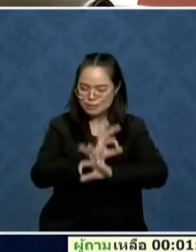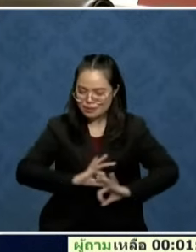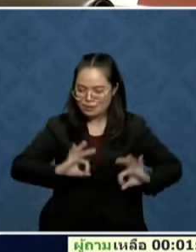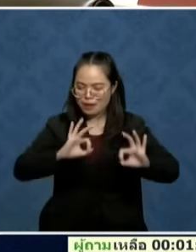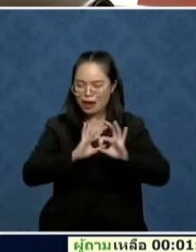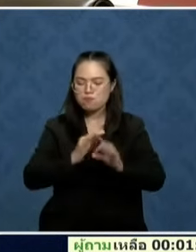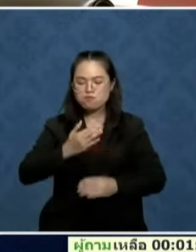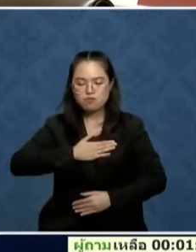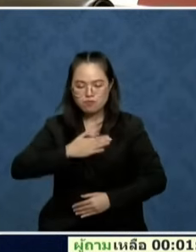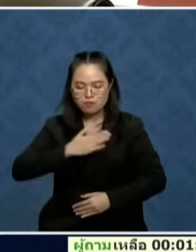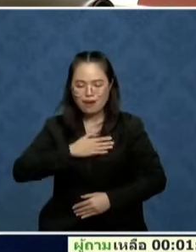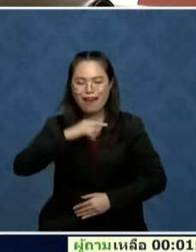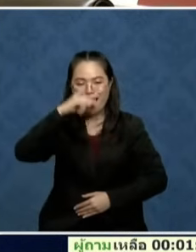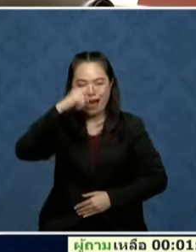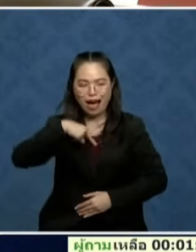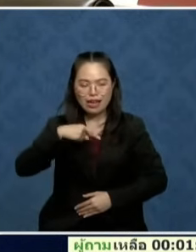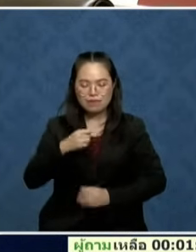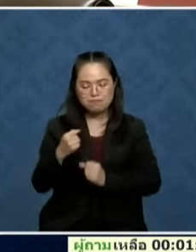กอย่าง